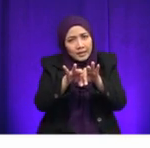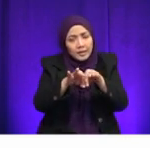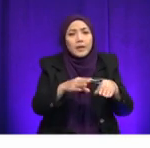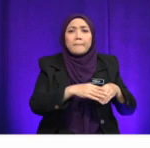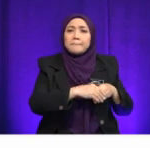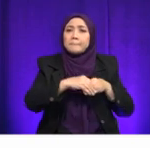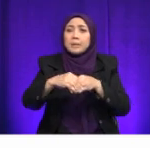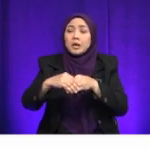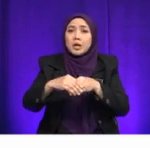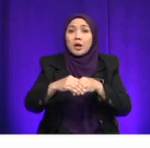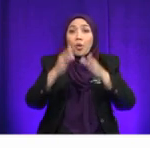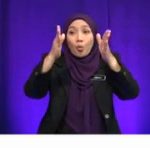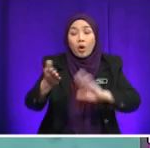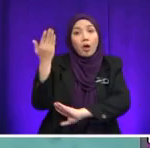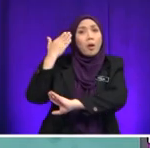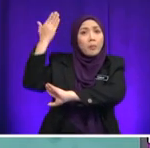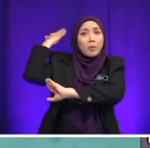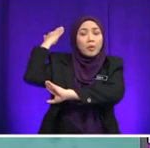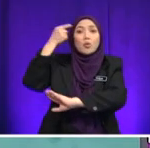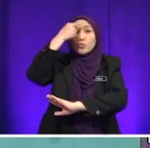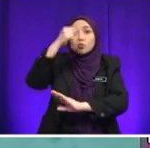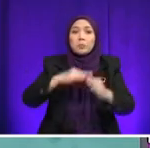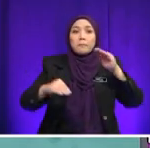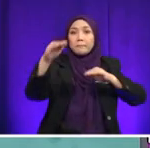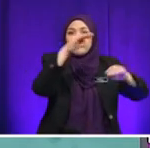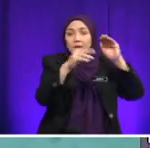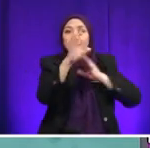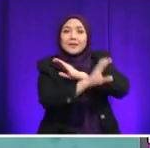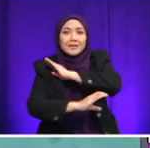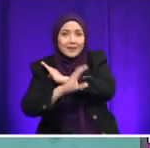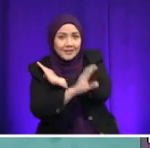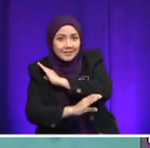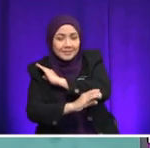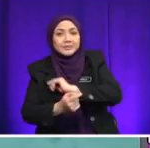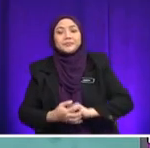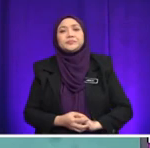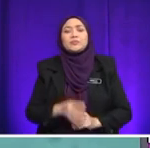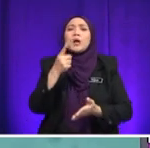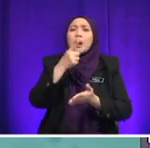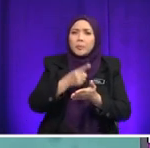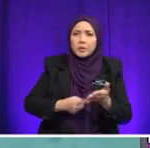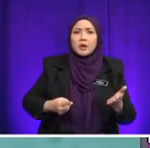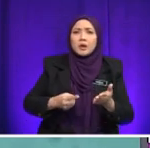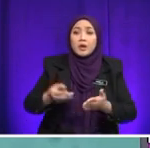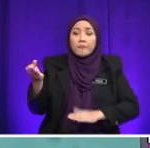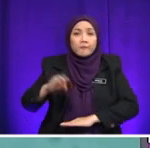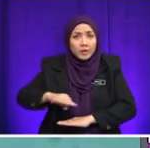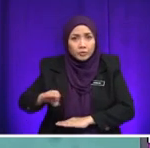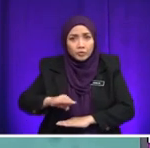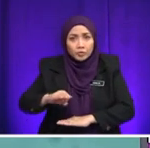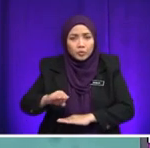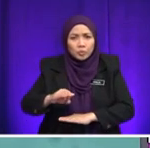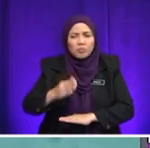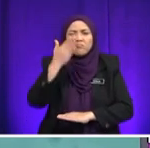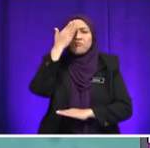tokoh terdahulu dalam membina negara jadi itu terus pergi kepada Apakah yang menyebabkan penyerahan